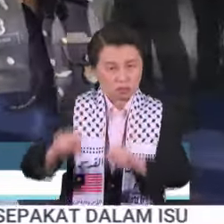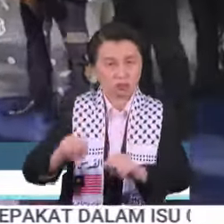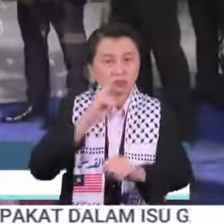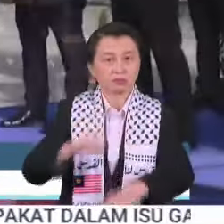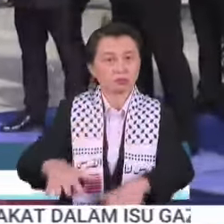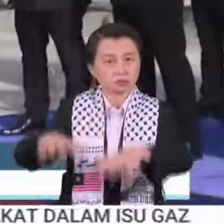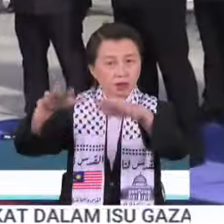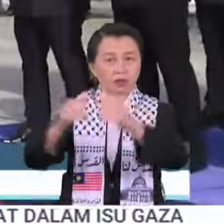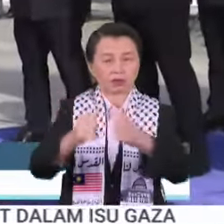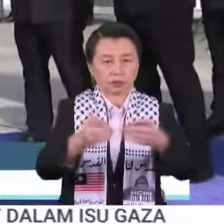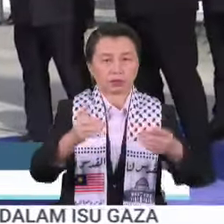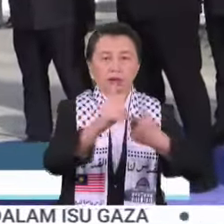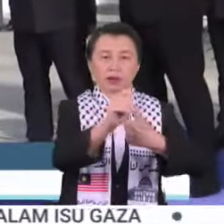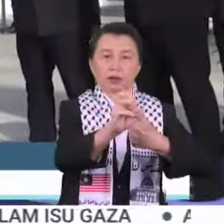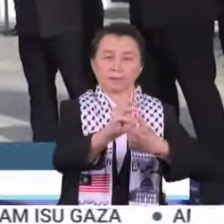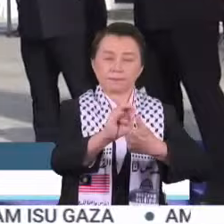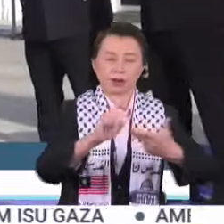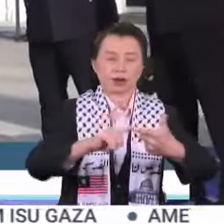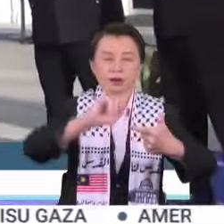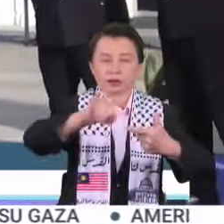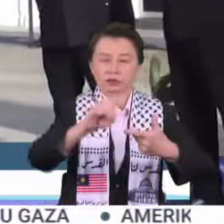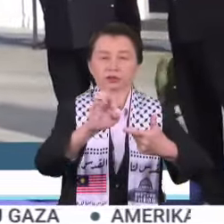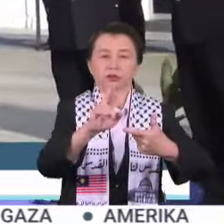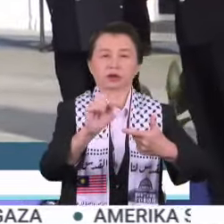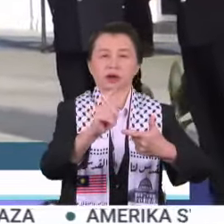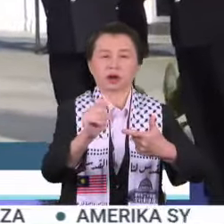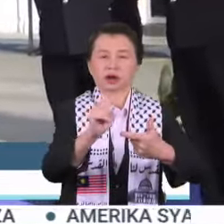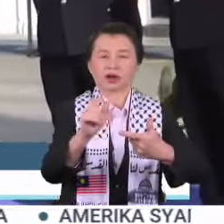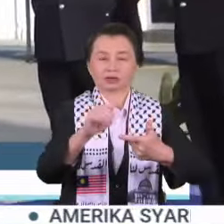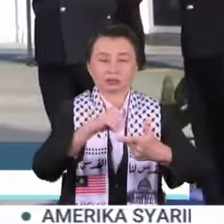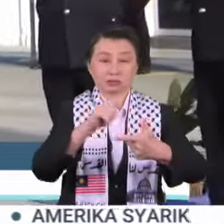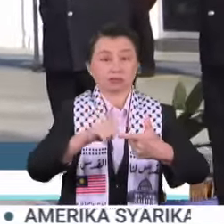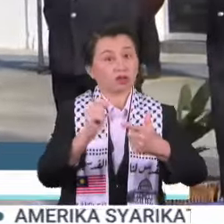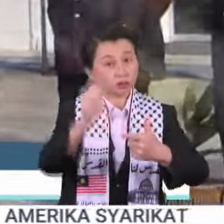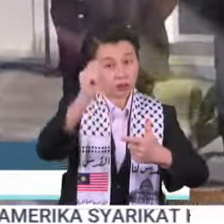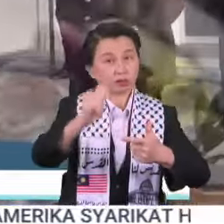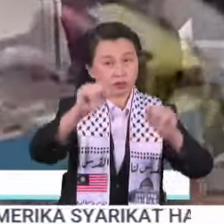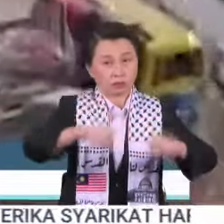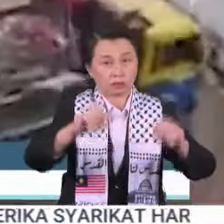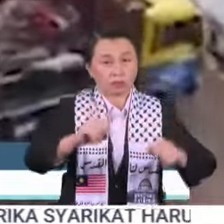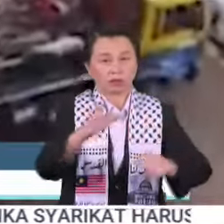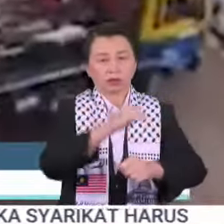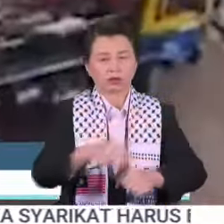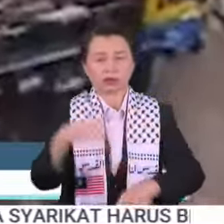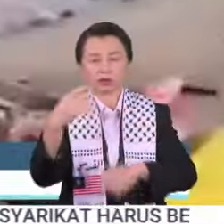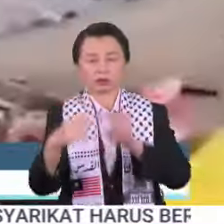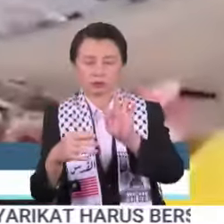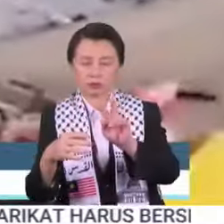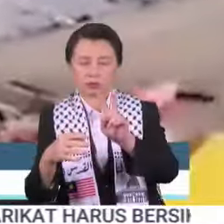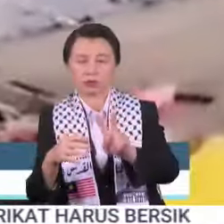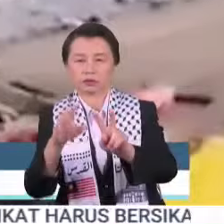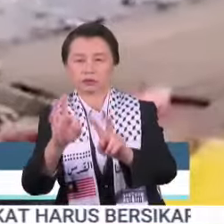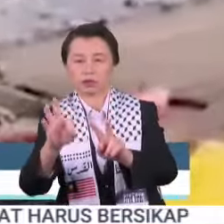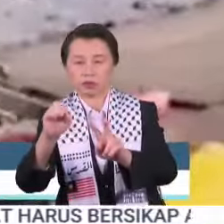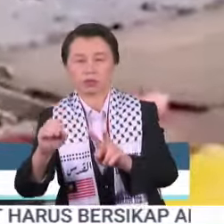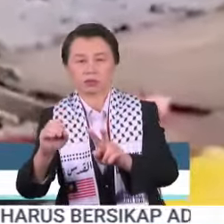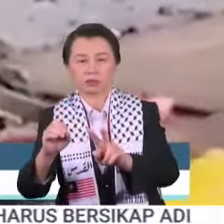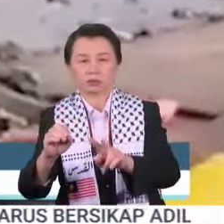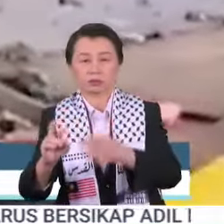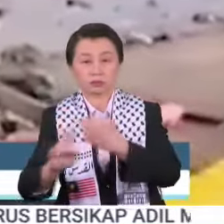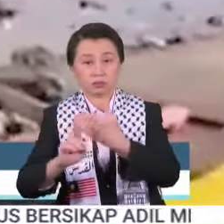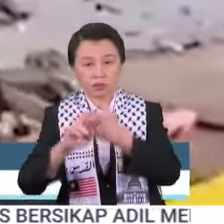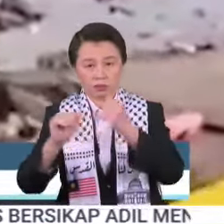banjir, dengan daerah Temerloh dan Jerantut merupakan daerah pertama dan kedua tertinggi berisiko, selain 290 lokasi berisiko